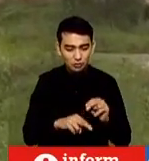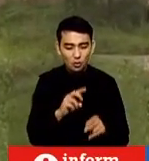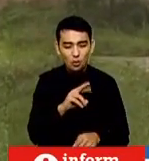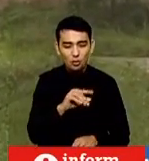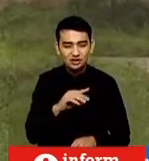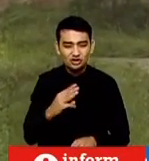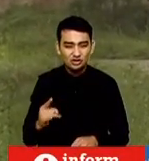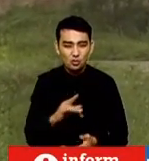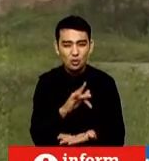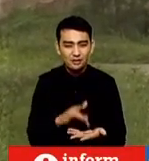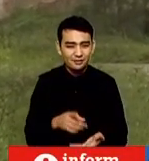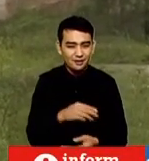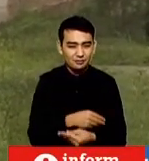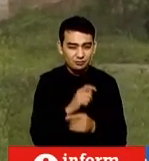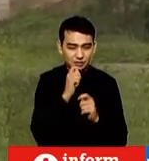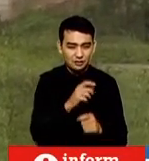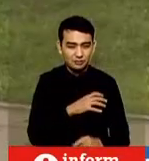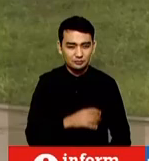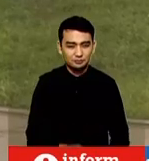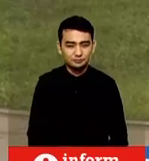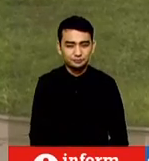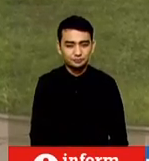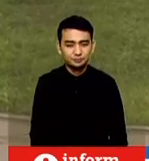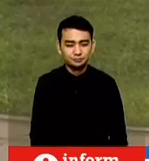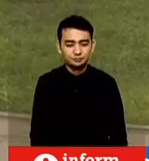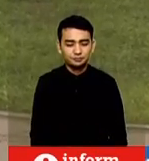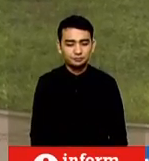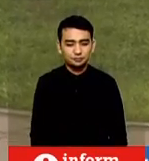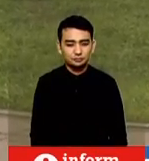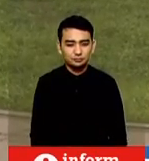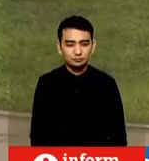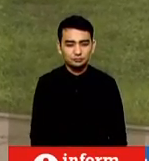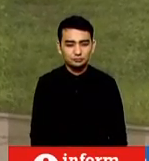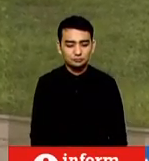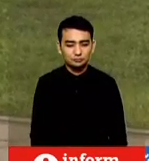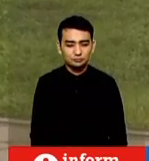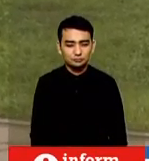тарту еткен болатын. Абай Нұржанұлы, Информбюро, Ақмола облысы.